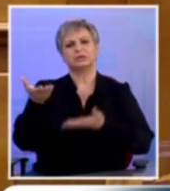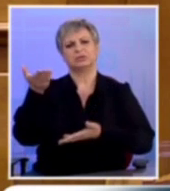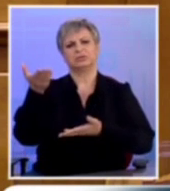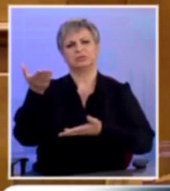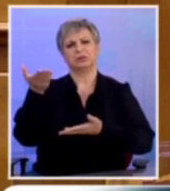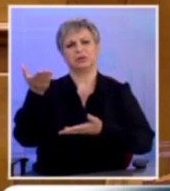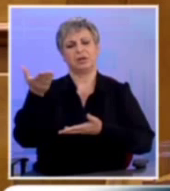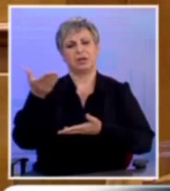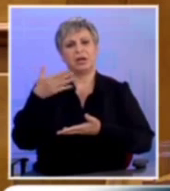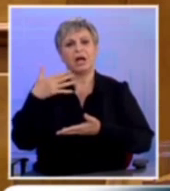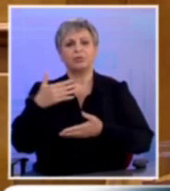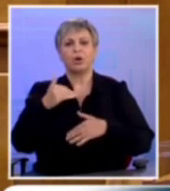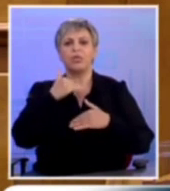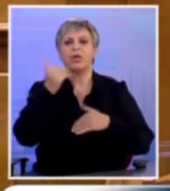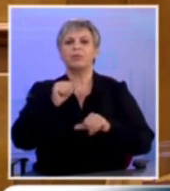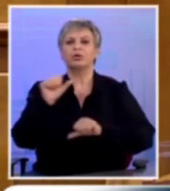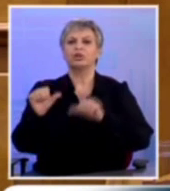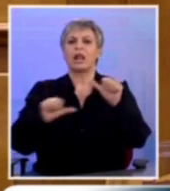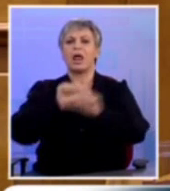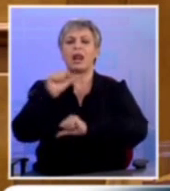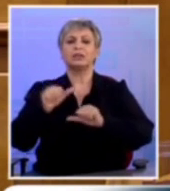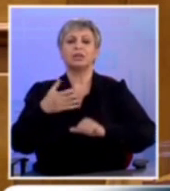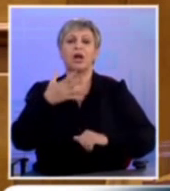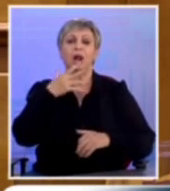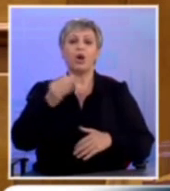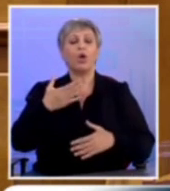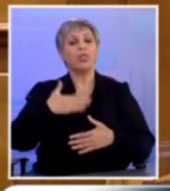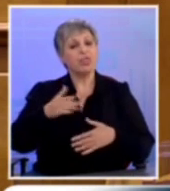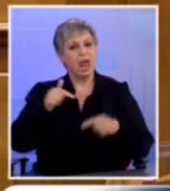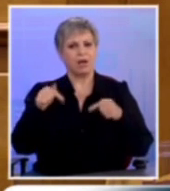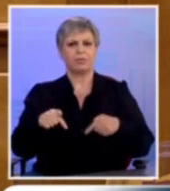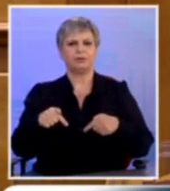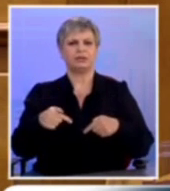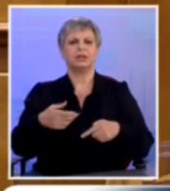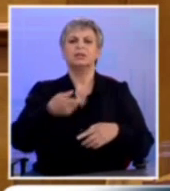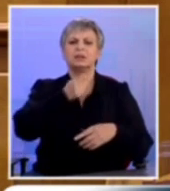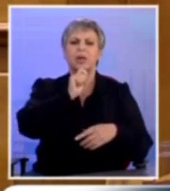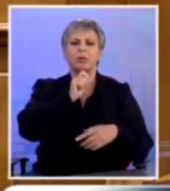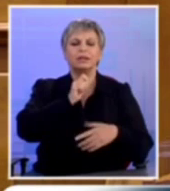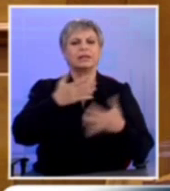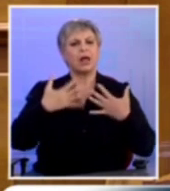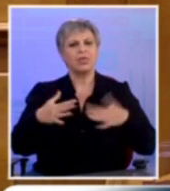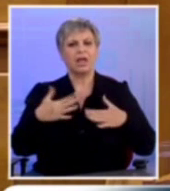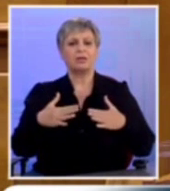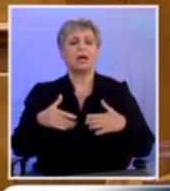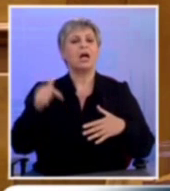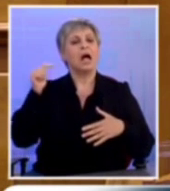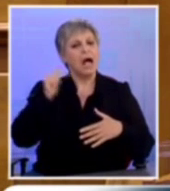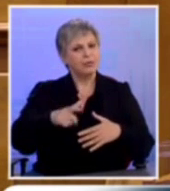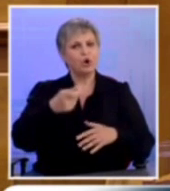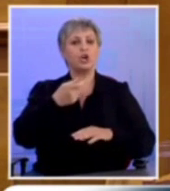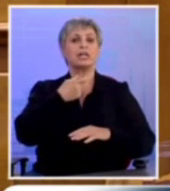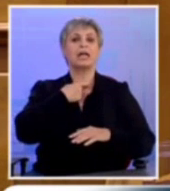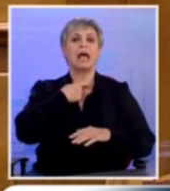να αλλάξει μόνο επειδή είχαμε εμείς την πολιτική βούληση. Η πολιτική βούληση είναι αναγκαία αλλά όχι ικανή συνθήκη για